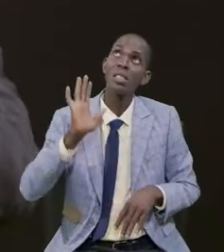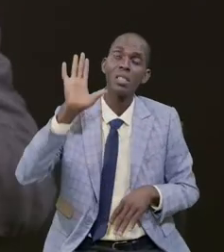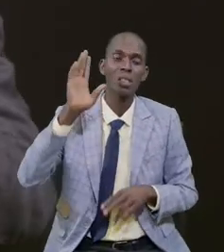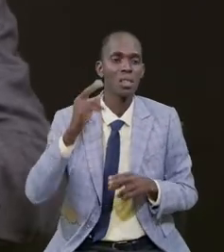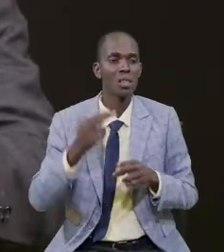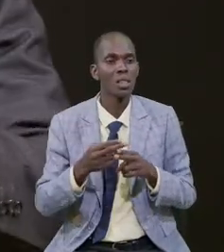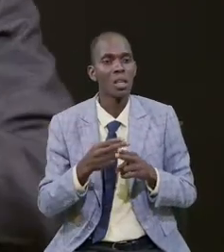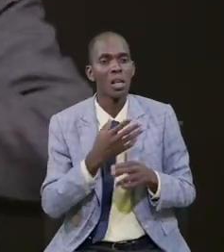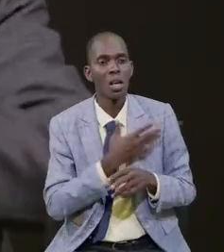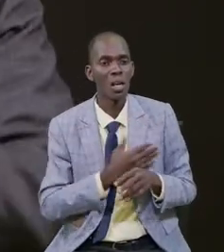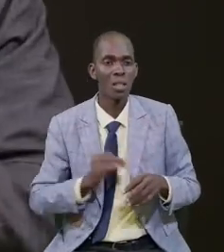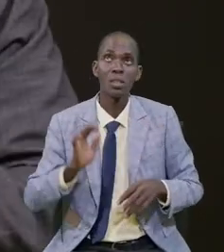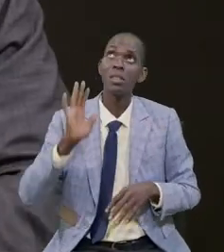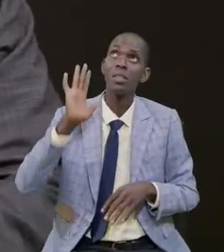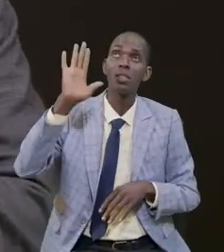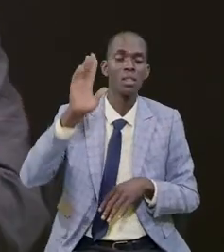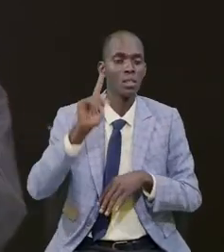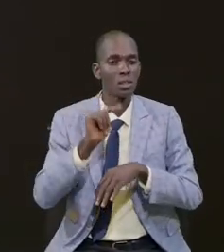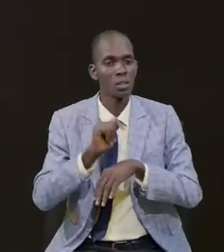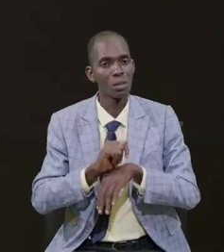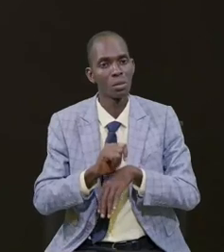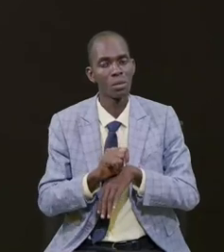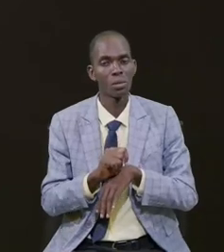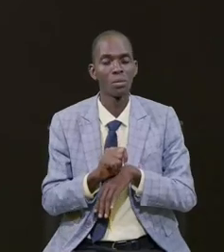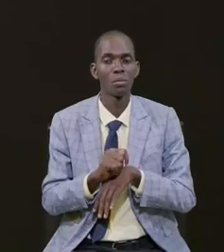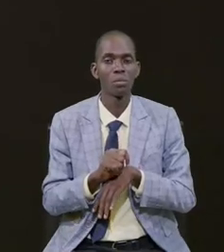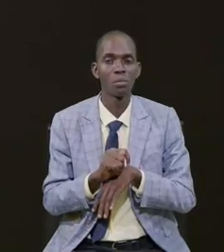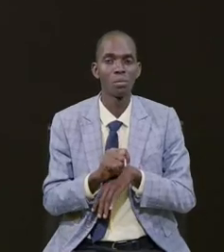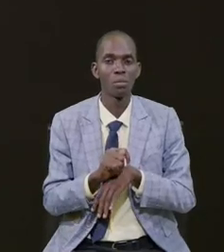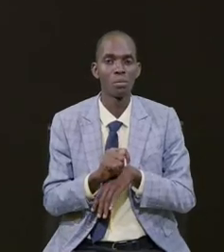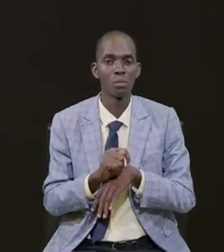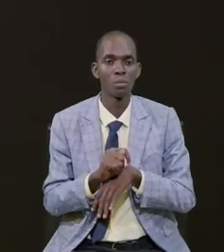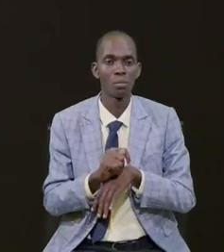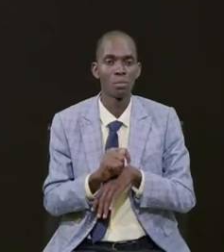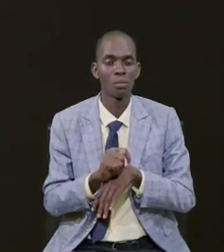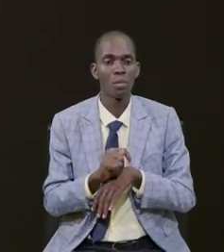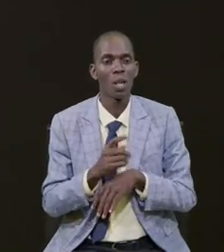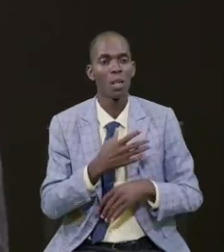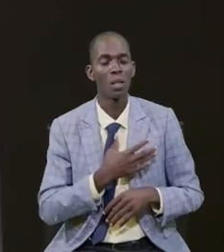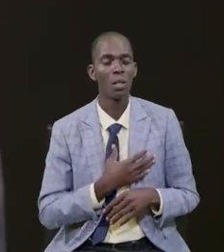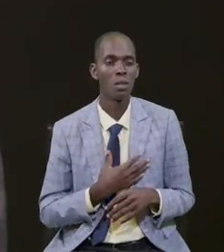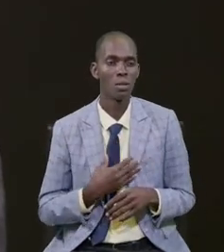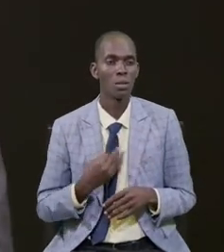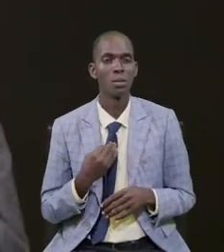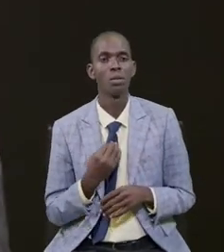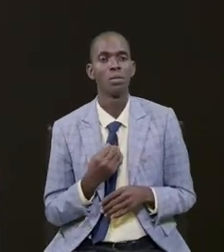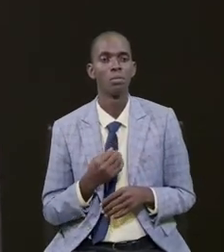blasphémer son nom et son tabernacle et